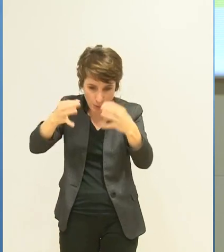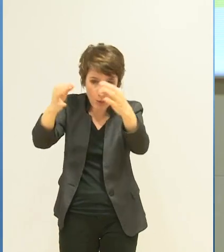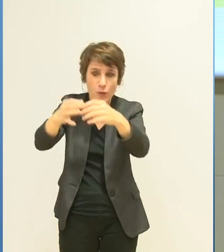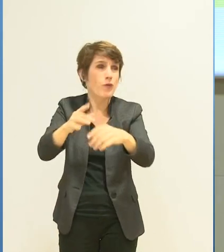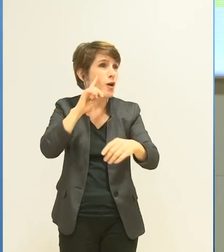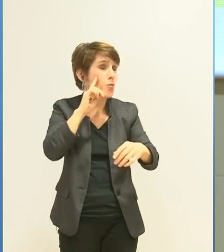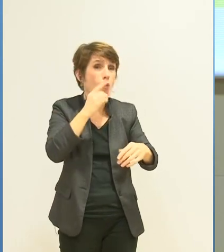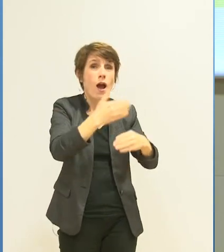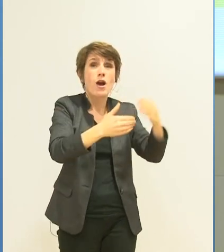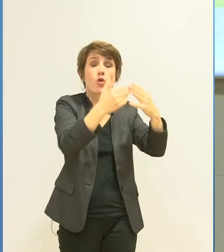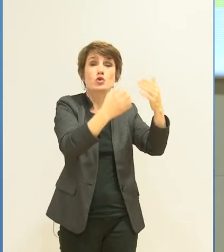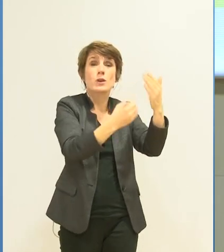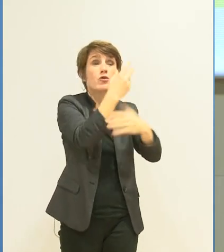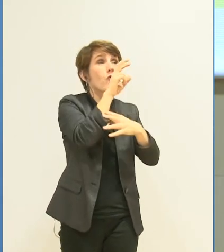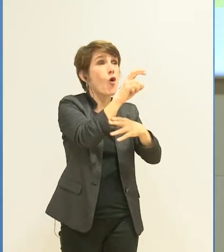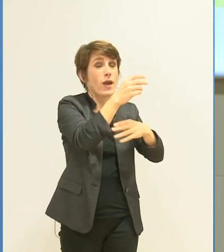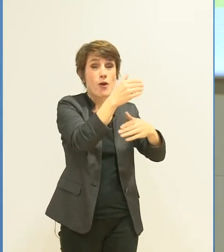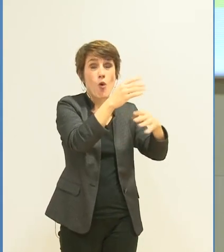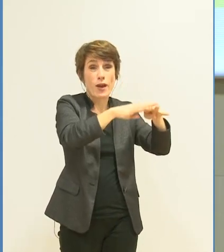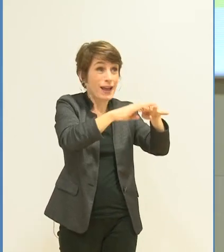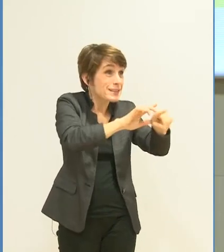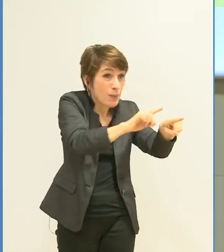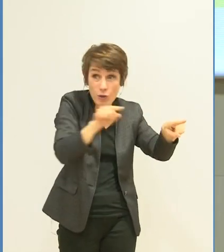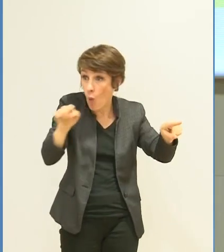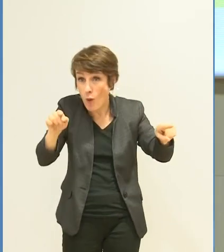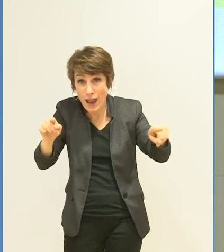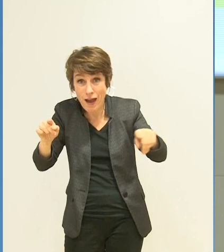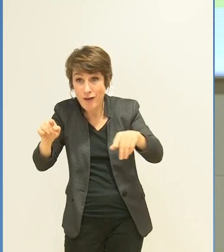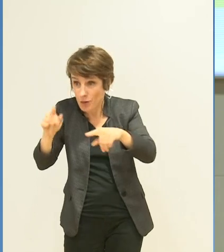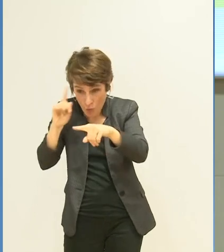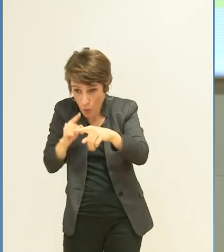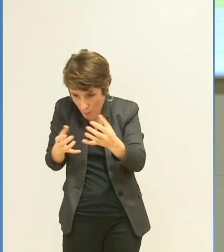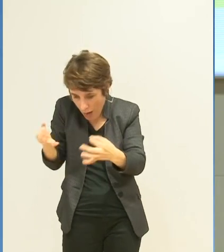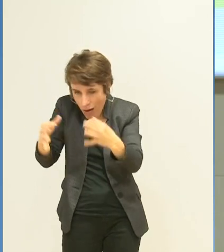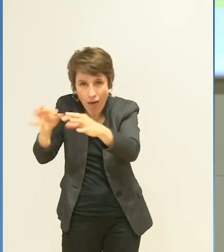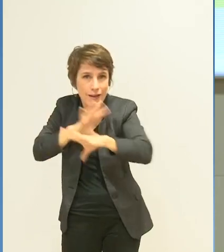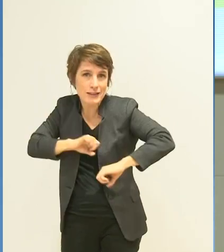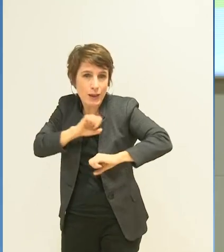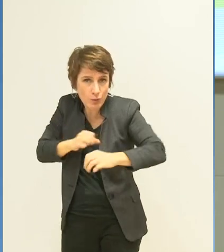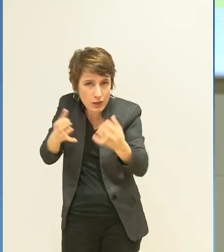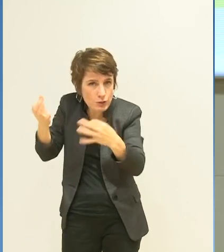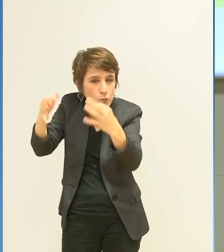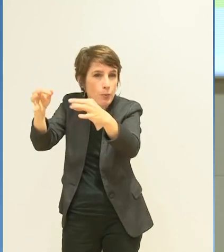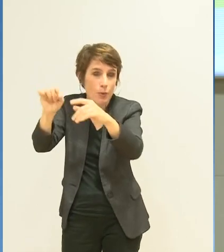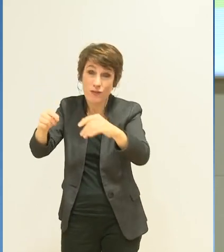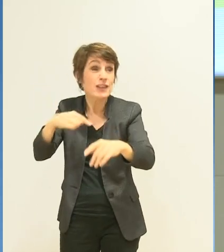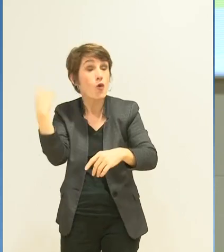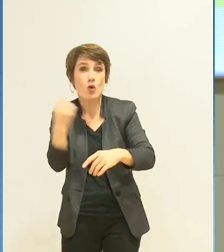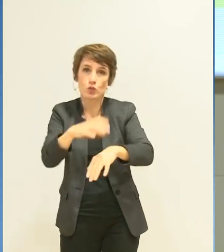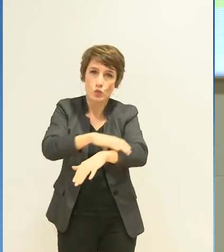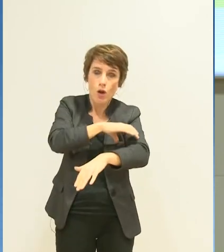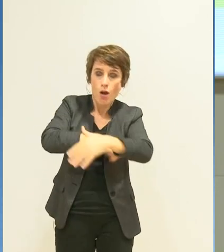neufs non nous avons là un champ choix de travail formidable c'est là dessus que nous devrions de mobiliser tous